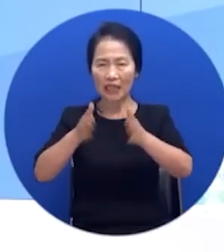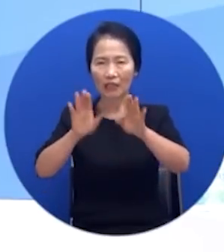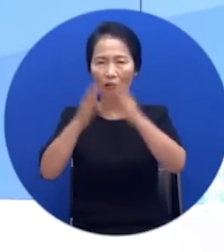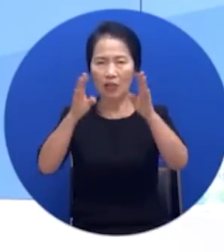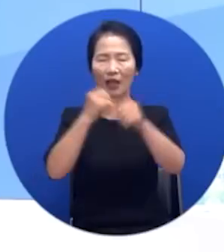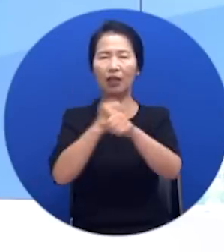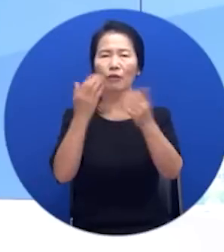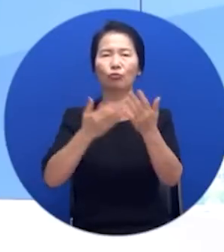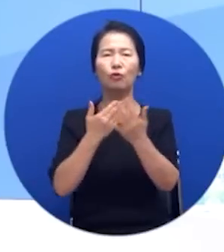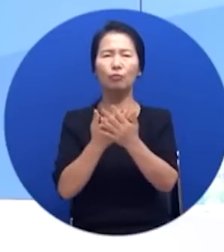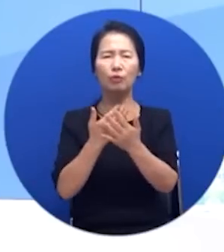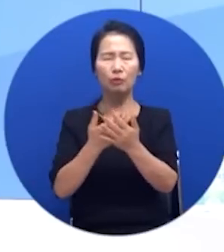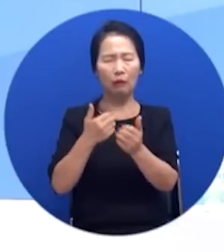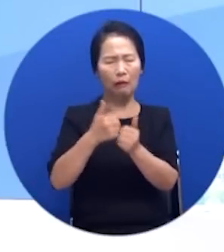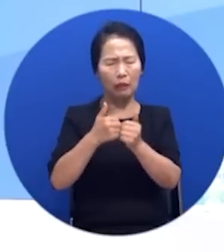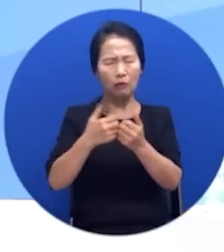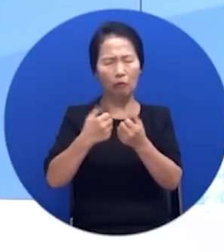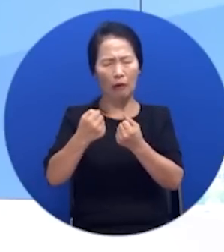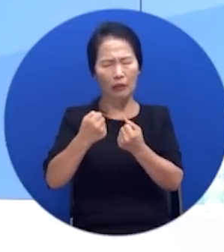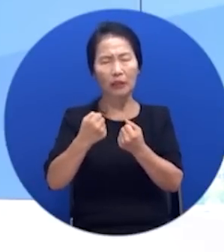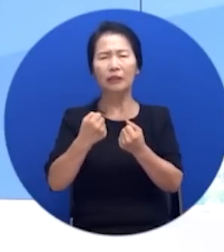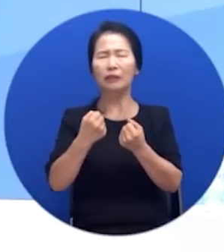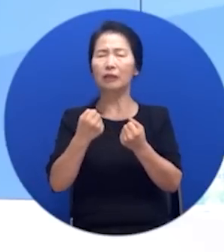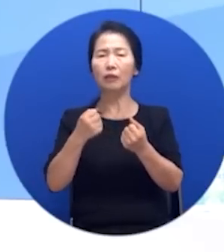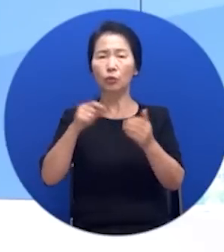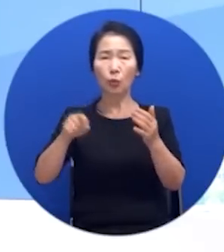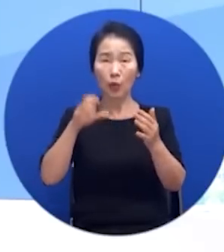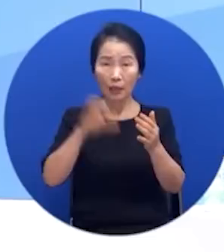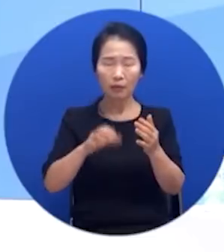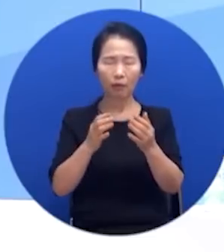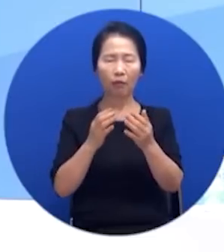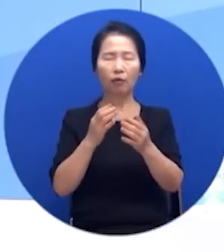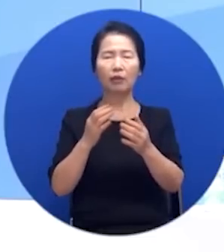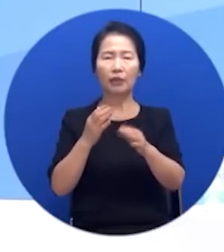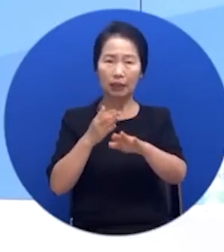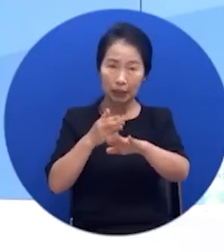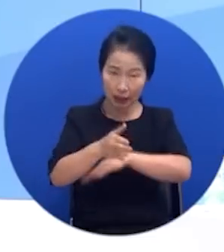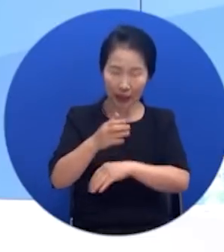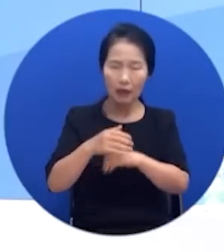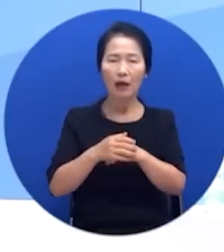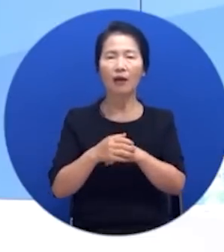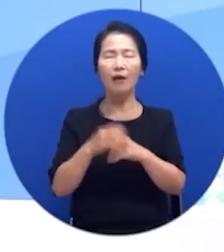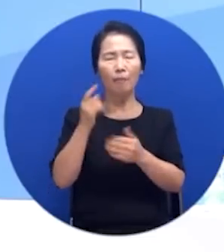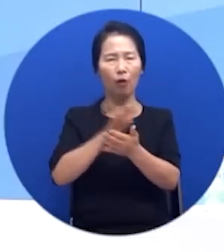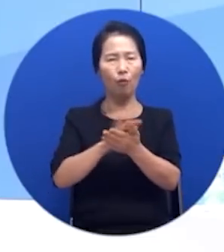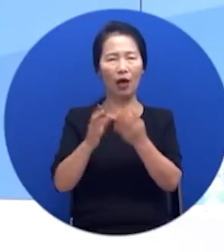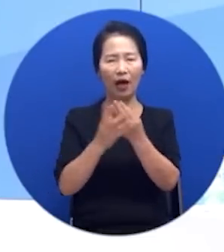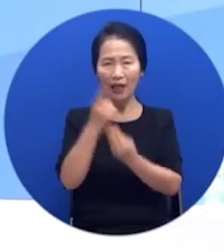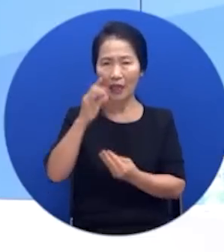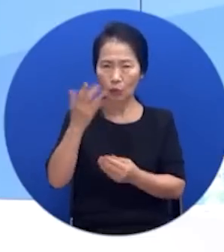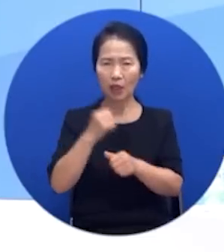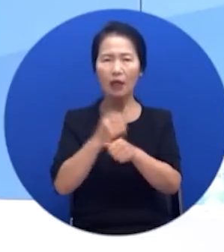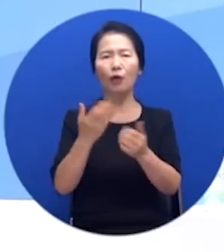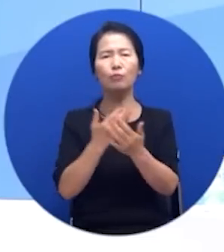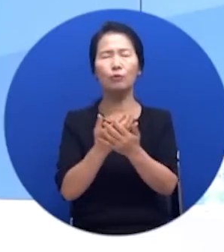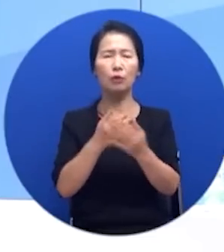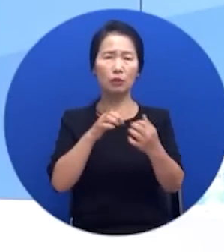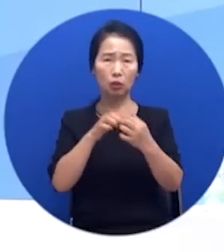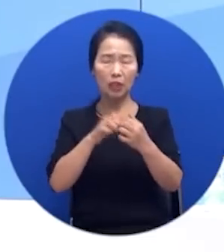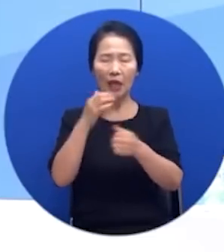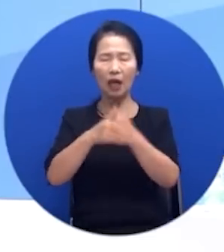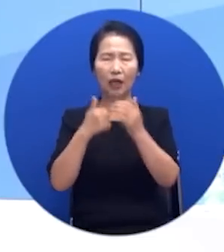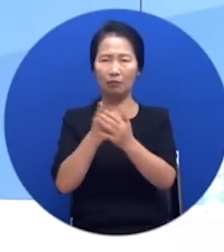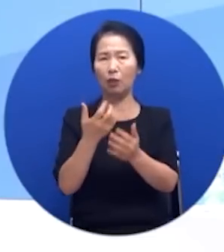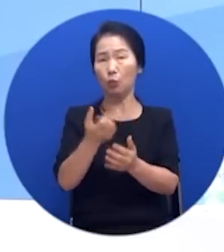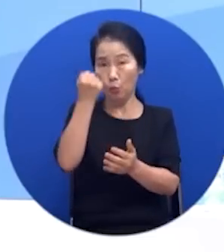불안과 대결과 갈등 구조에서 벗어나 평안 속에 하나 되기를 원합니다. 전쟁은 여호와께 속한 것이라 하셨습니다.